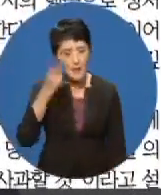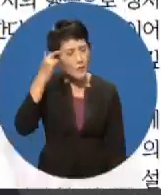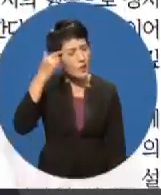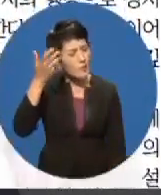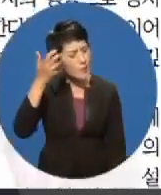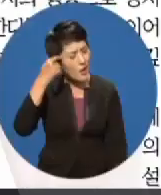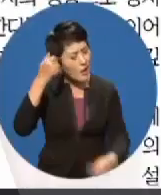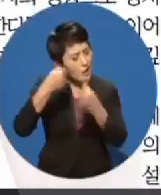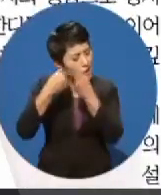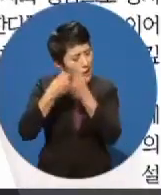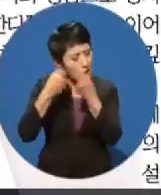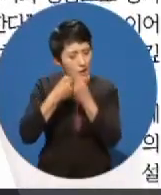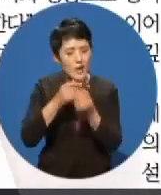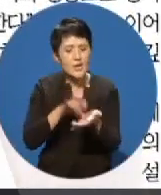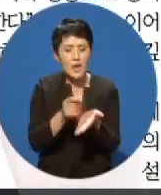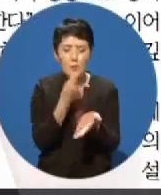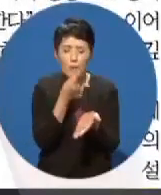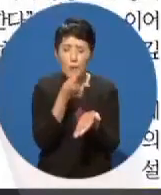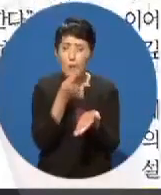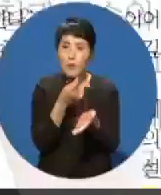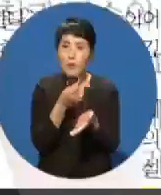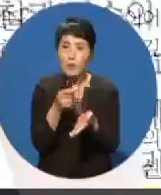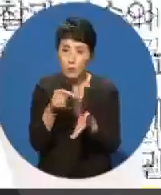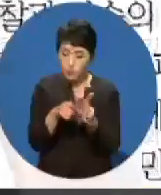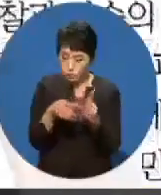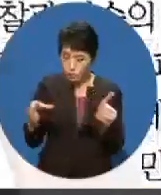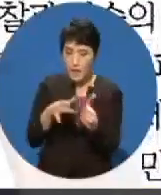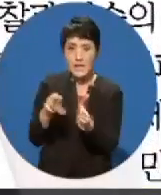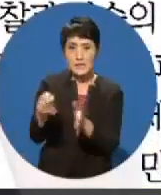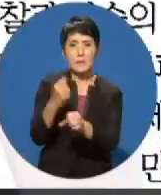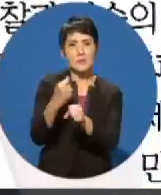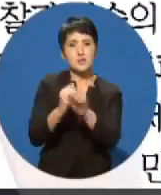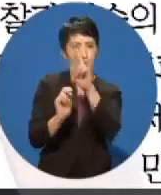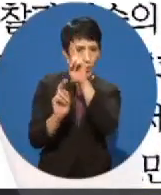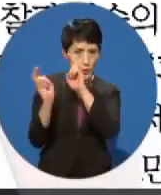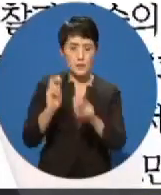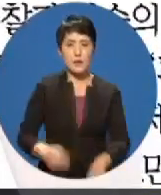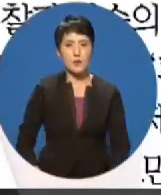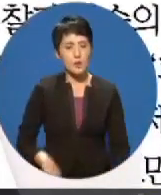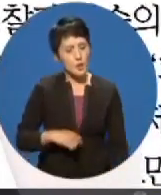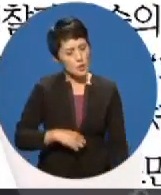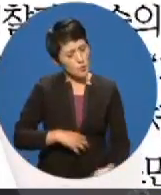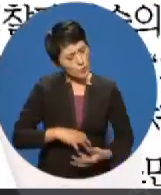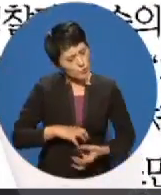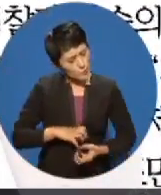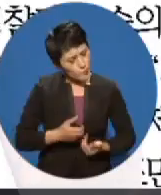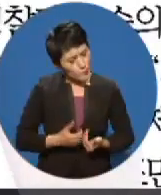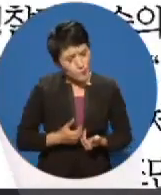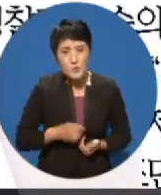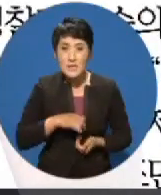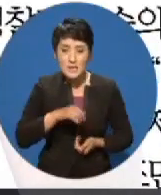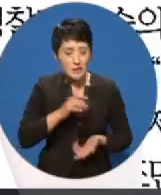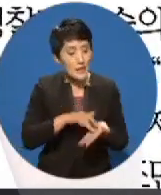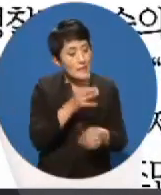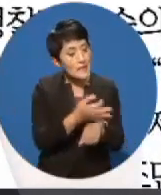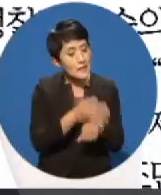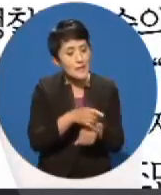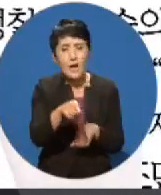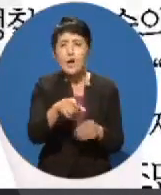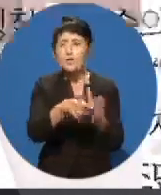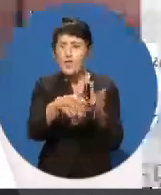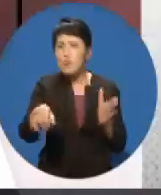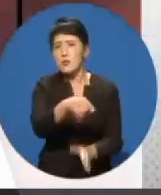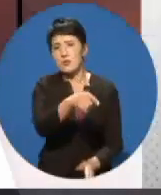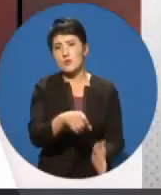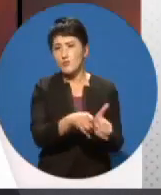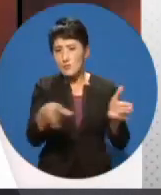아프고 속이 더부룩하면 이용하는 그 약이 아니겠습니까? 또 우리나라 제약업계에서 한 8천억 정도 매출을 하는데 문제는 이종훈